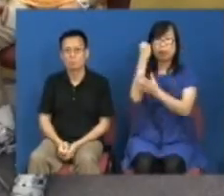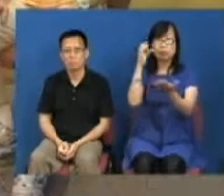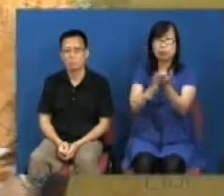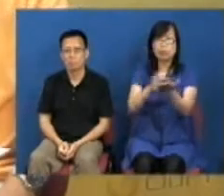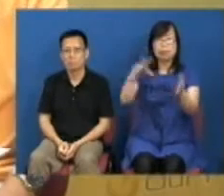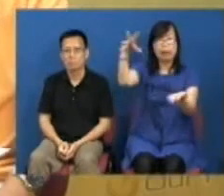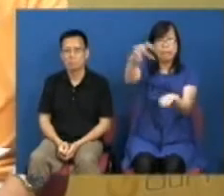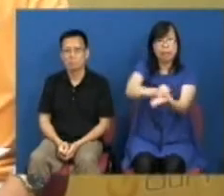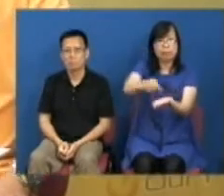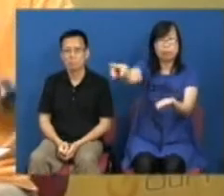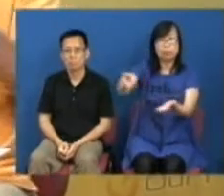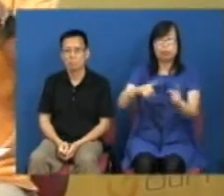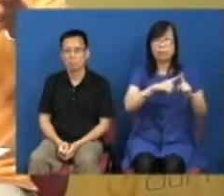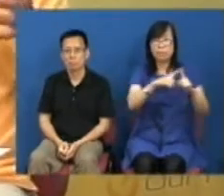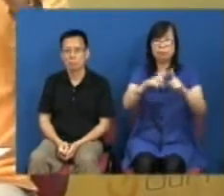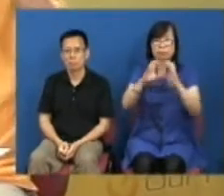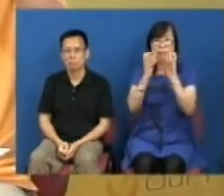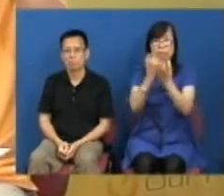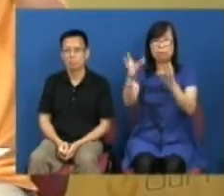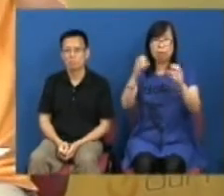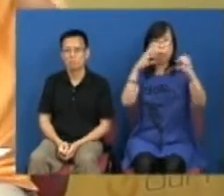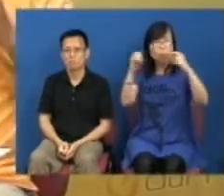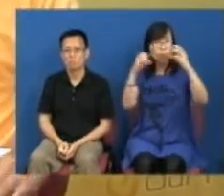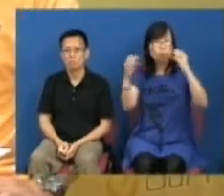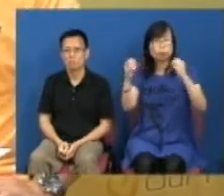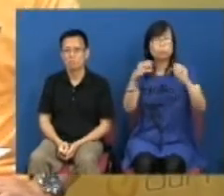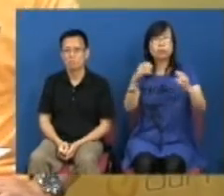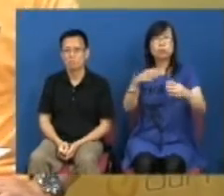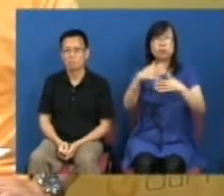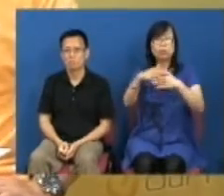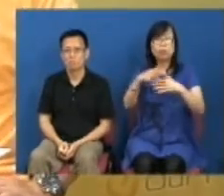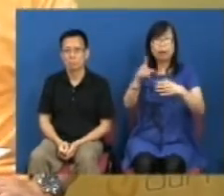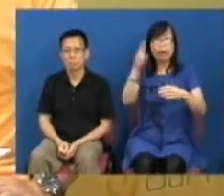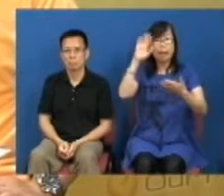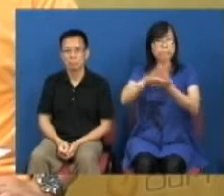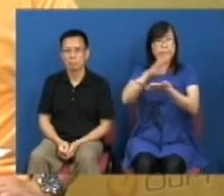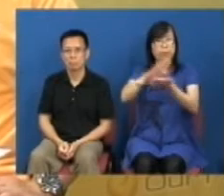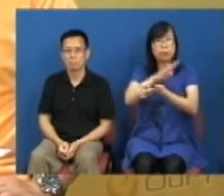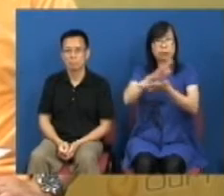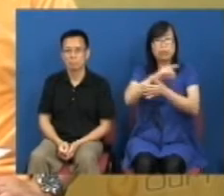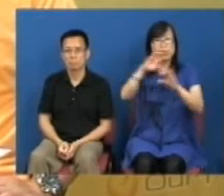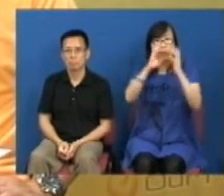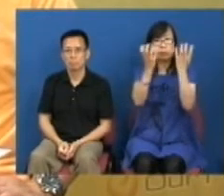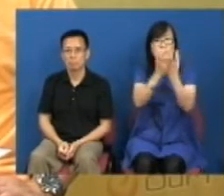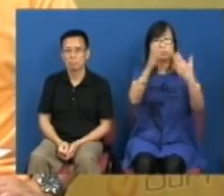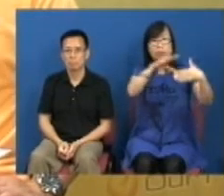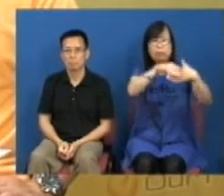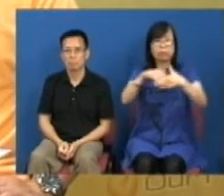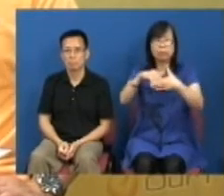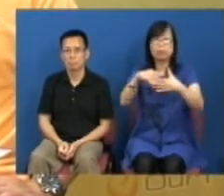民阵在开会议之后那么多的团体每年都有不同的团体我们牵头带领游行队